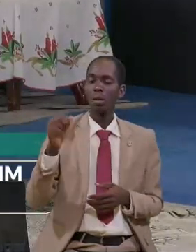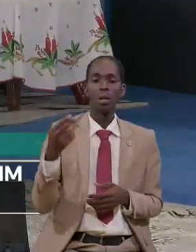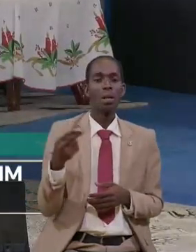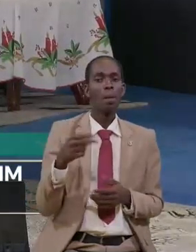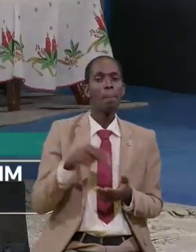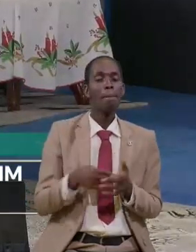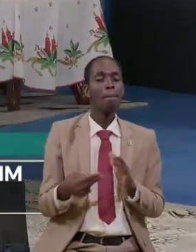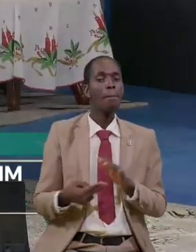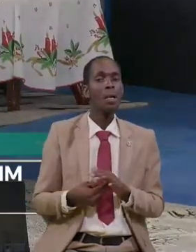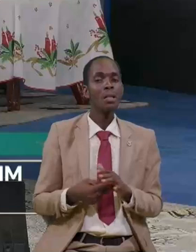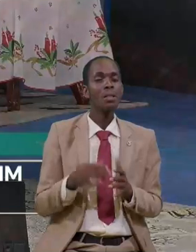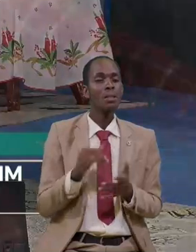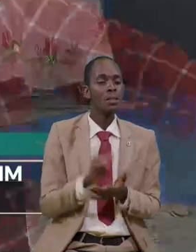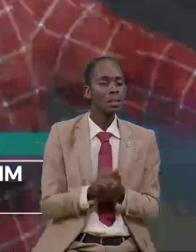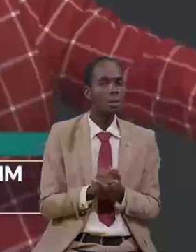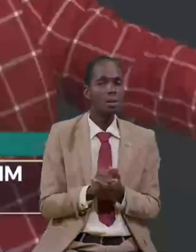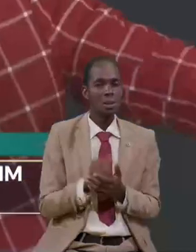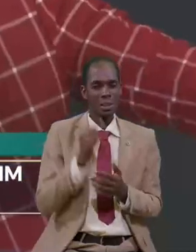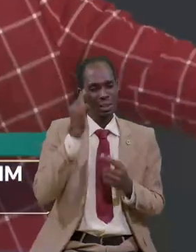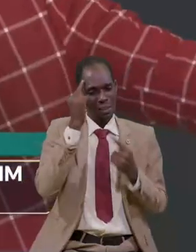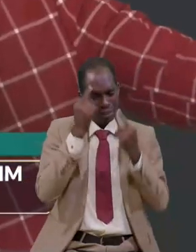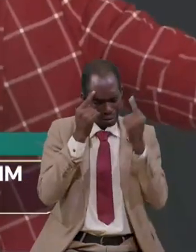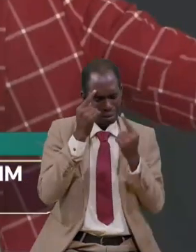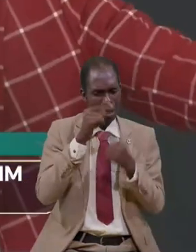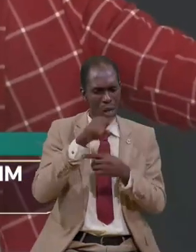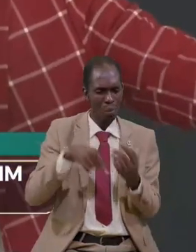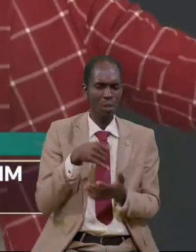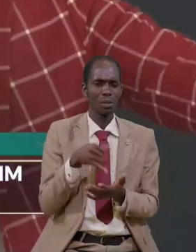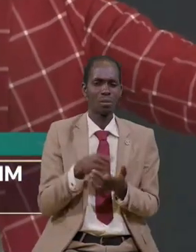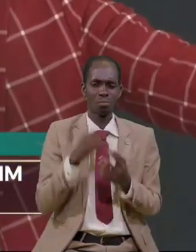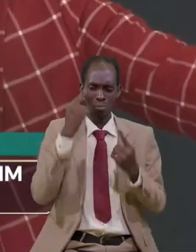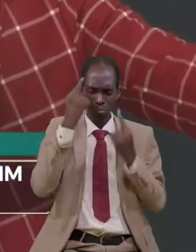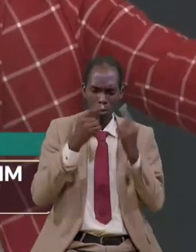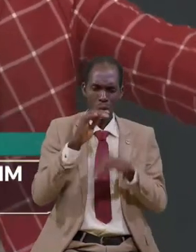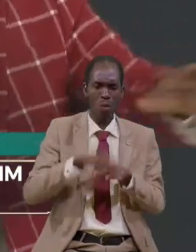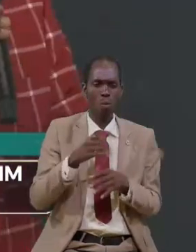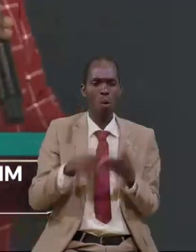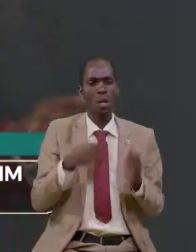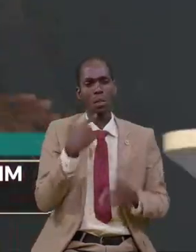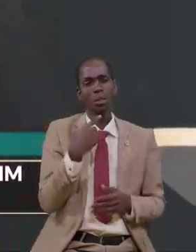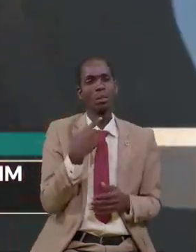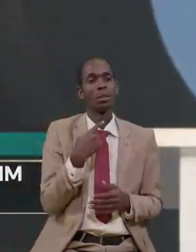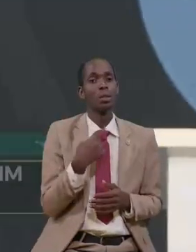Et pensez à cela, pensez à cela, pensez à cela. Le meilleur des hommes.